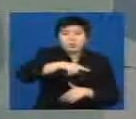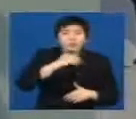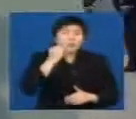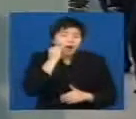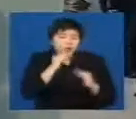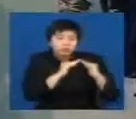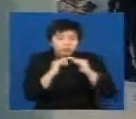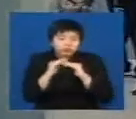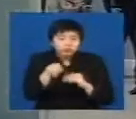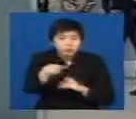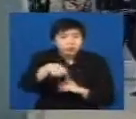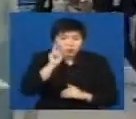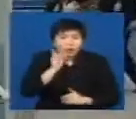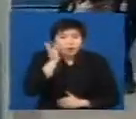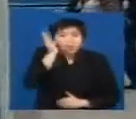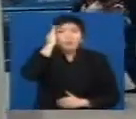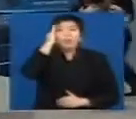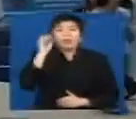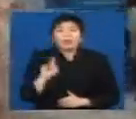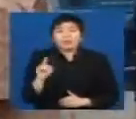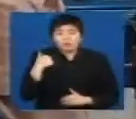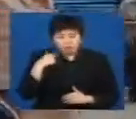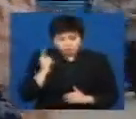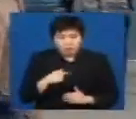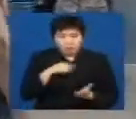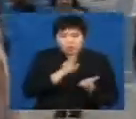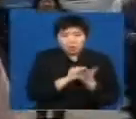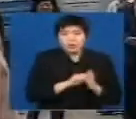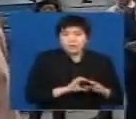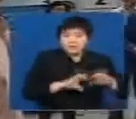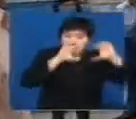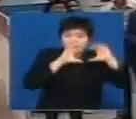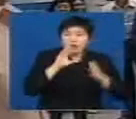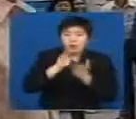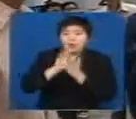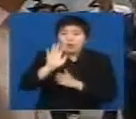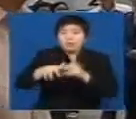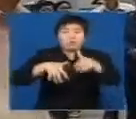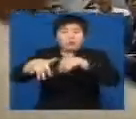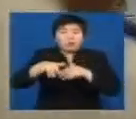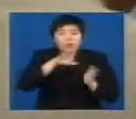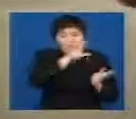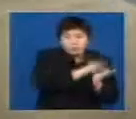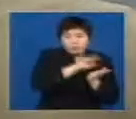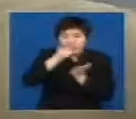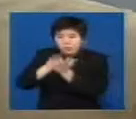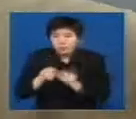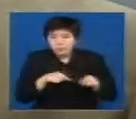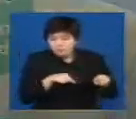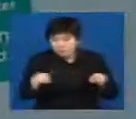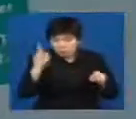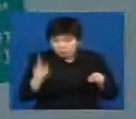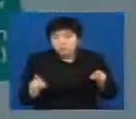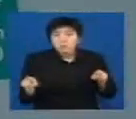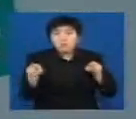มูลที่ภาครัฐมีกับข้อมูลที่ประชาชนมีควรจะเป็นข้อมูลชุดเดียวกันไหมฮะ ชุดเดียวกัน มันมีหลายเรียก แ